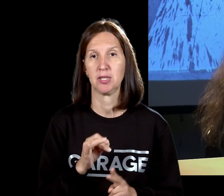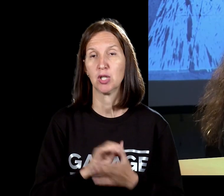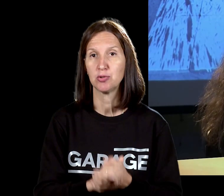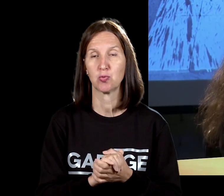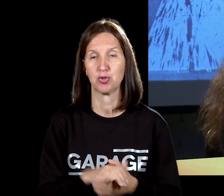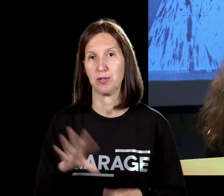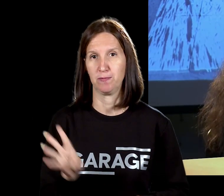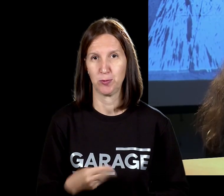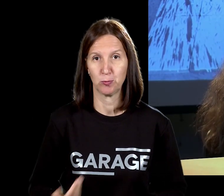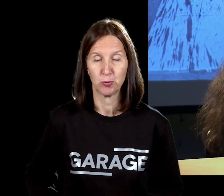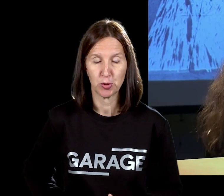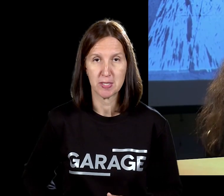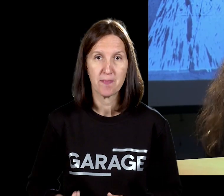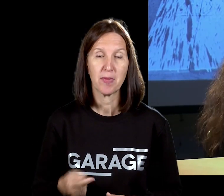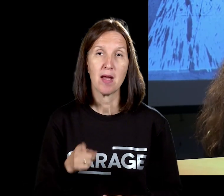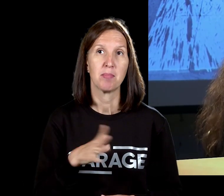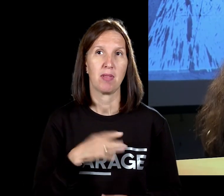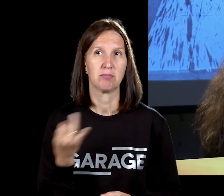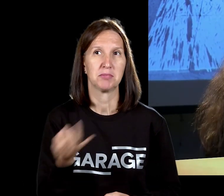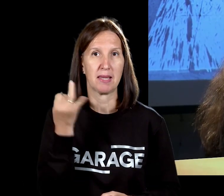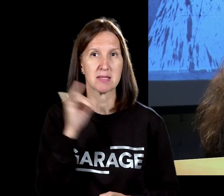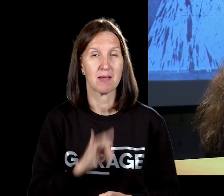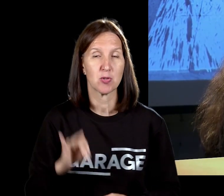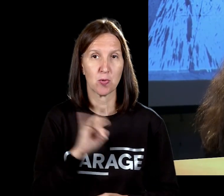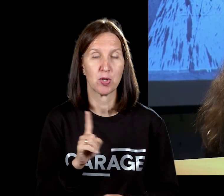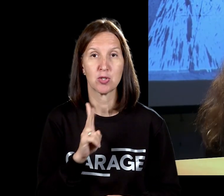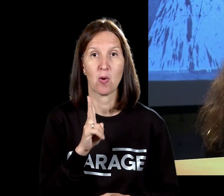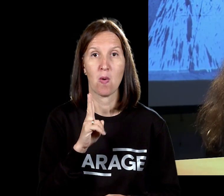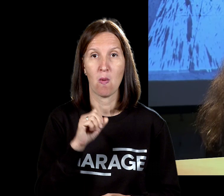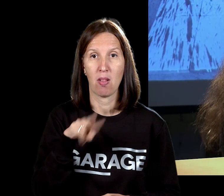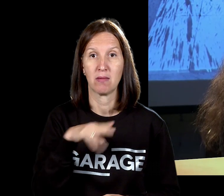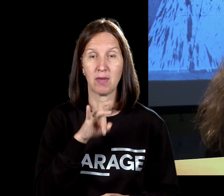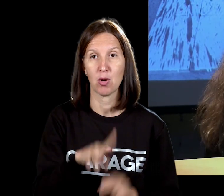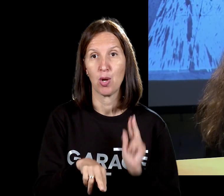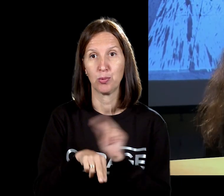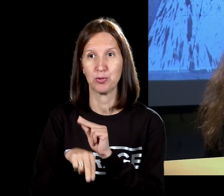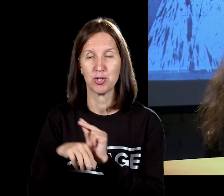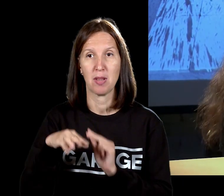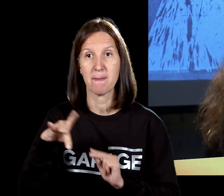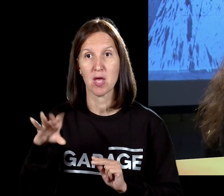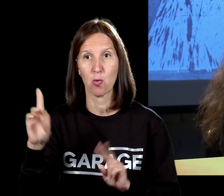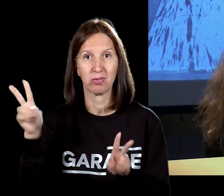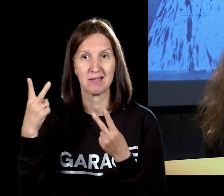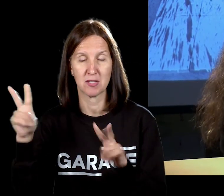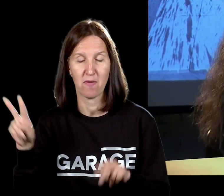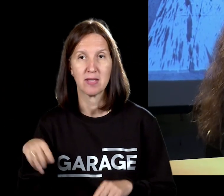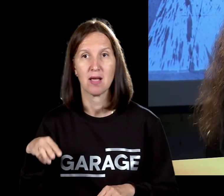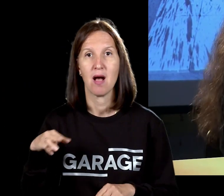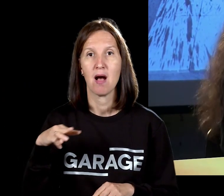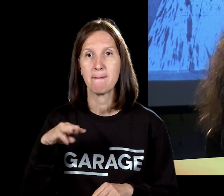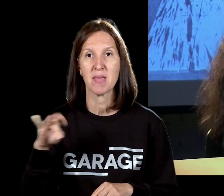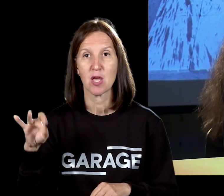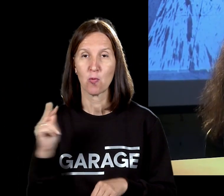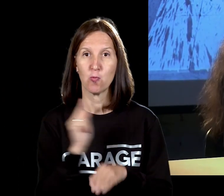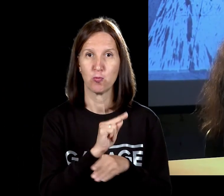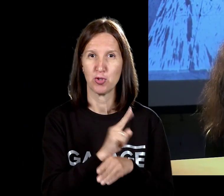бы замечательную историю, что Калдер учил Миро танцевать, а Миро учил Калдера боксировать, то есть это как бы не